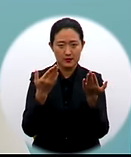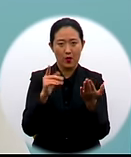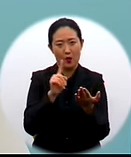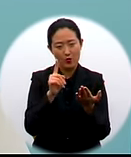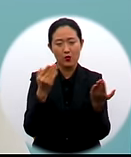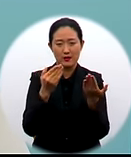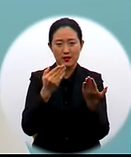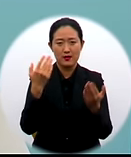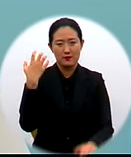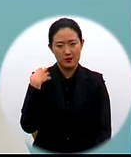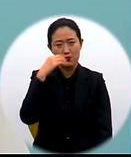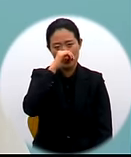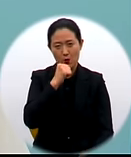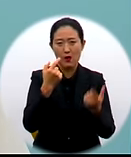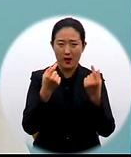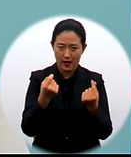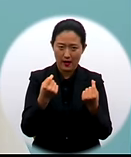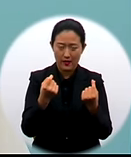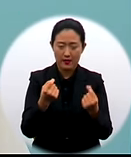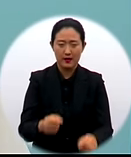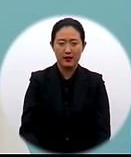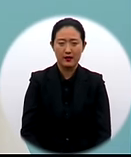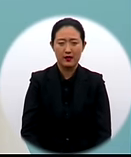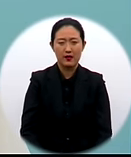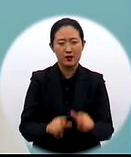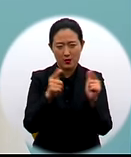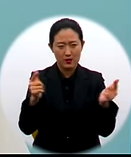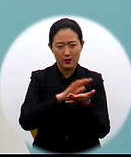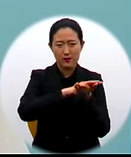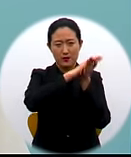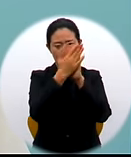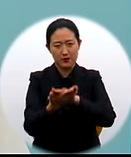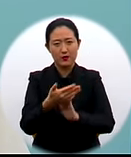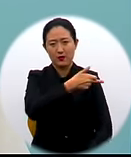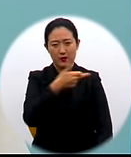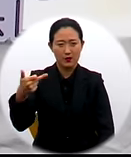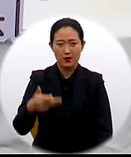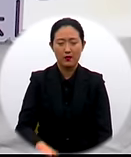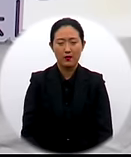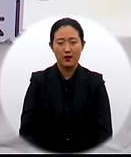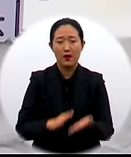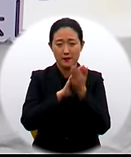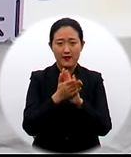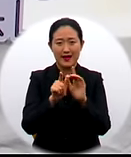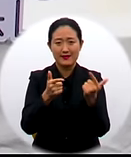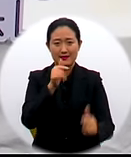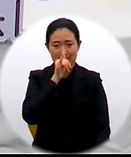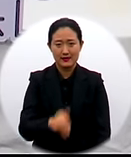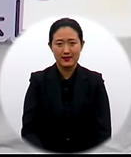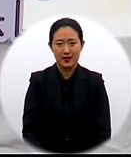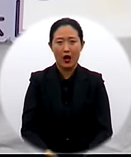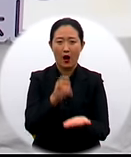어떤 일을 했으면 좋겠다 에서 길러져야 되는 직무 역량이 굉장히 달라질 확률이 높습니다. 물론 변하지 않는 것들이